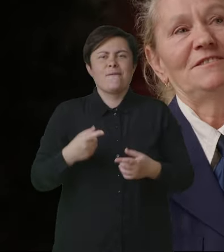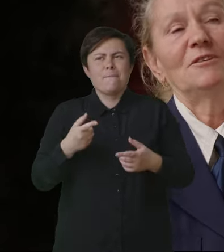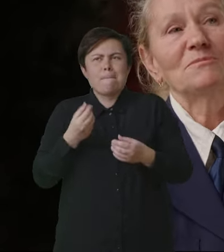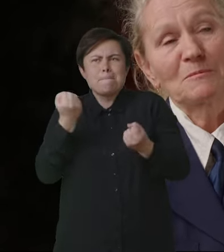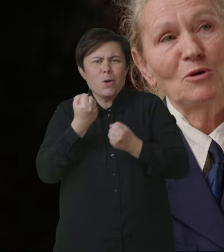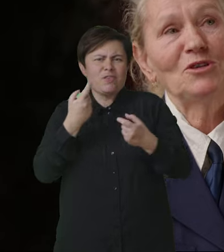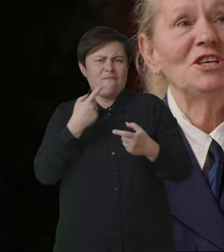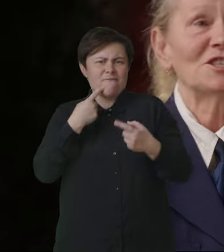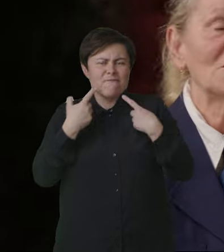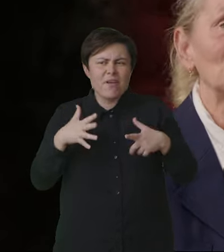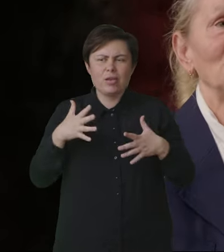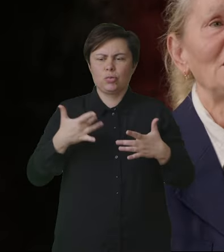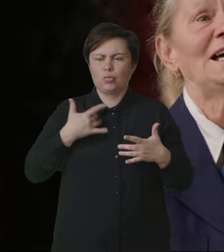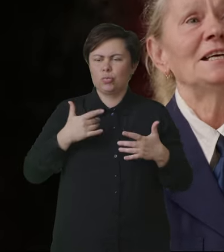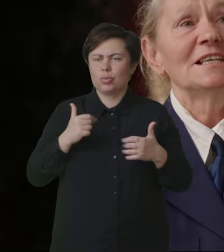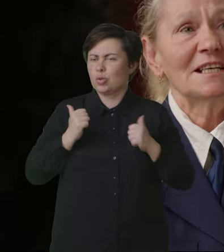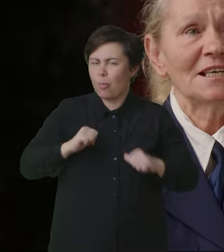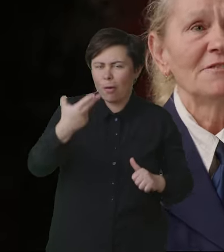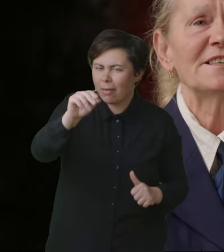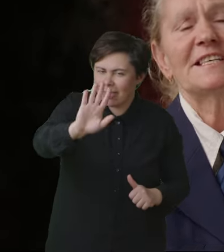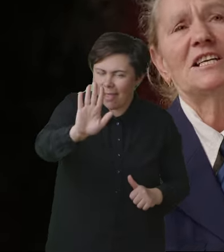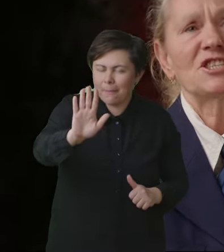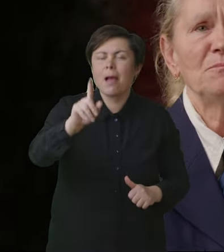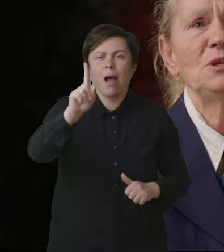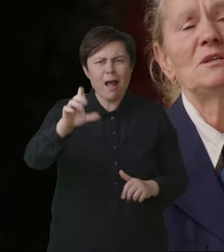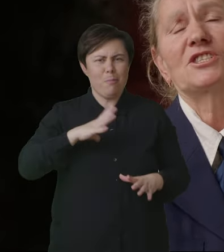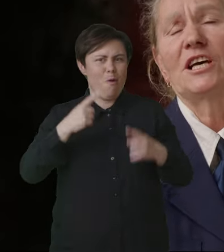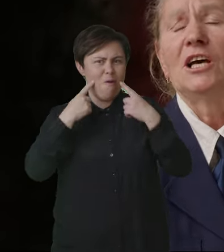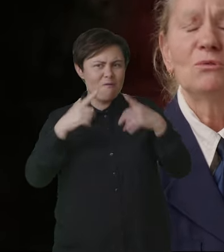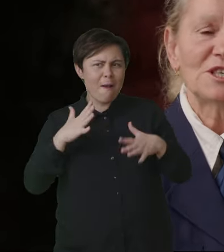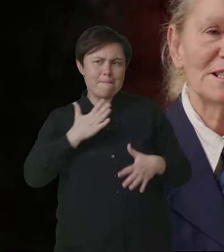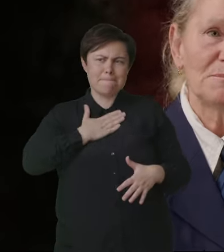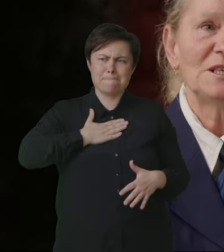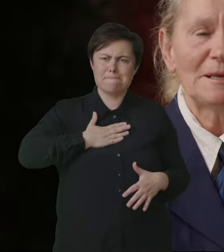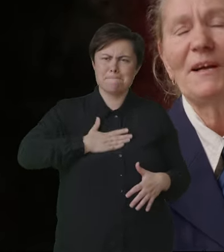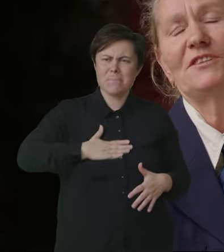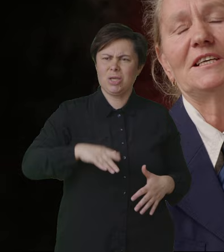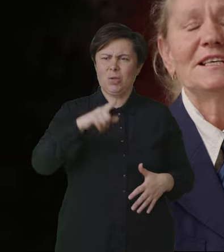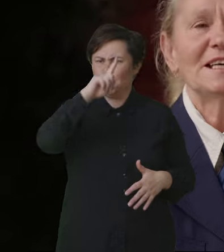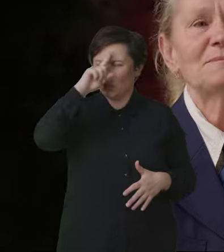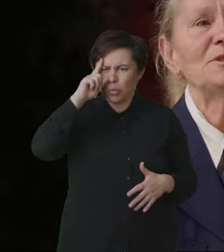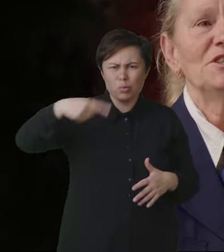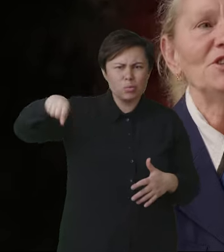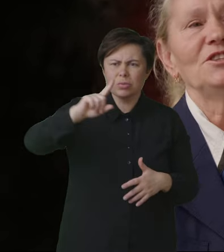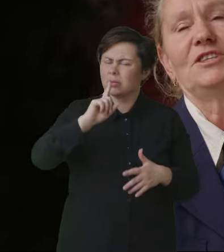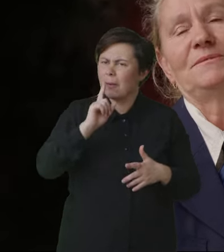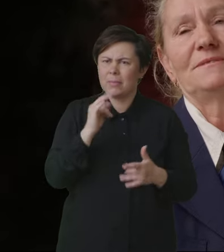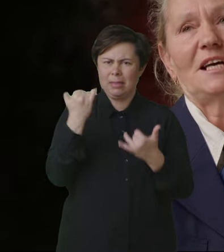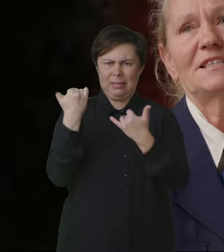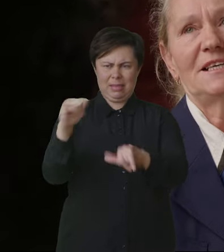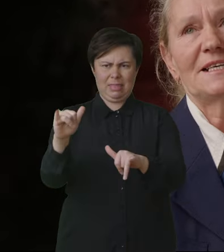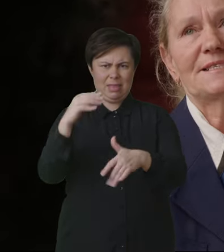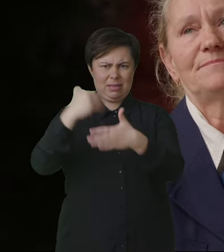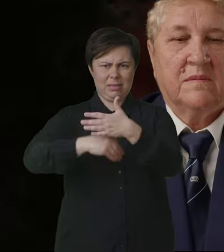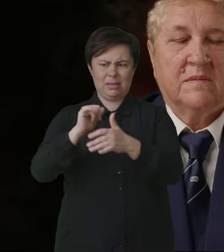weselsze, no spokojniejsze to może nie, ale takie weselsze, milsze. Ludzie byli naprawdę jakby inni.